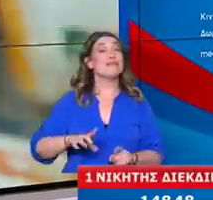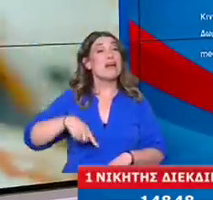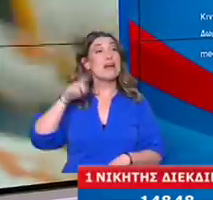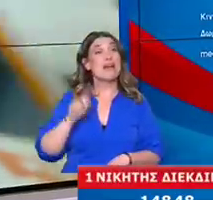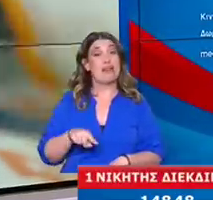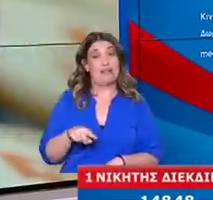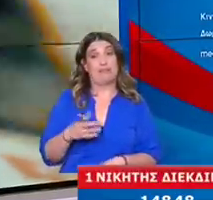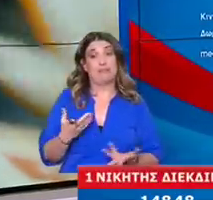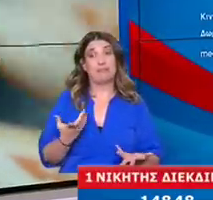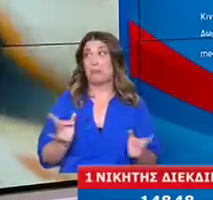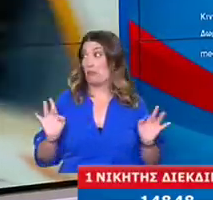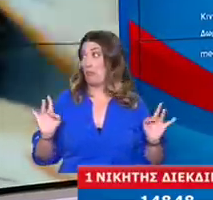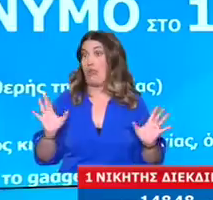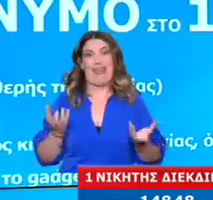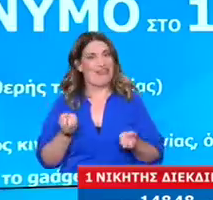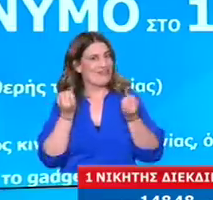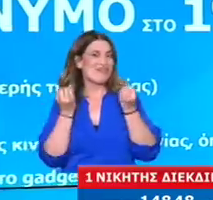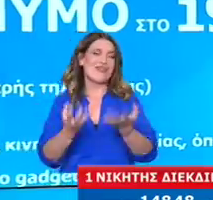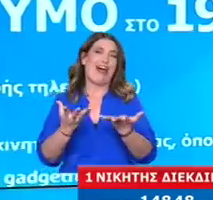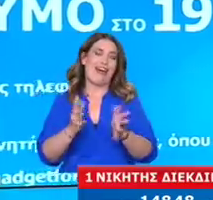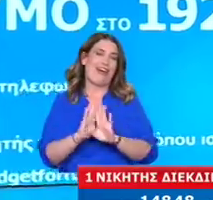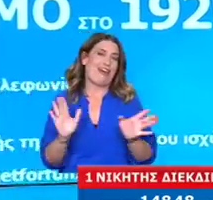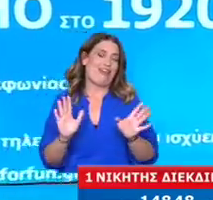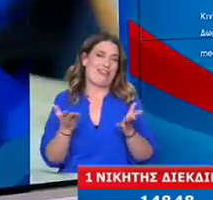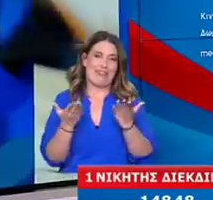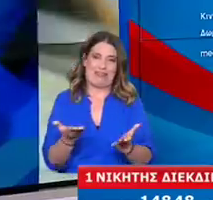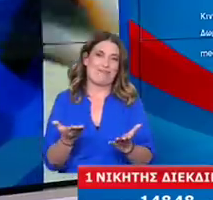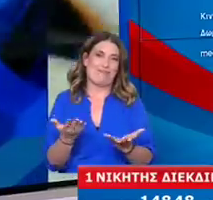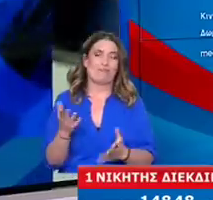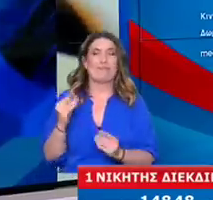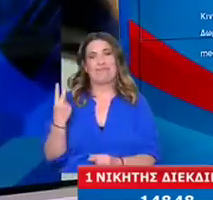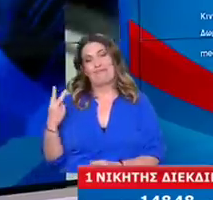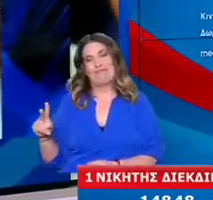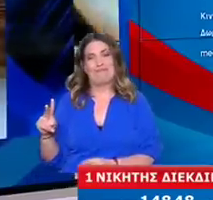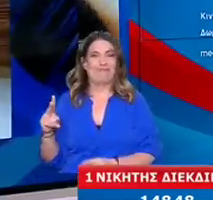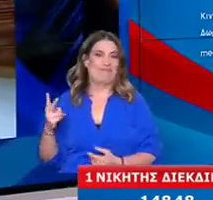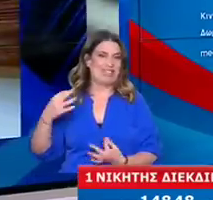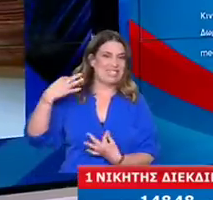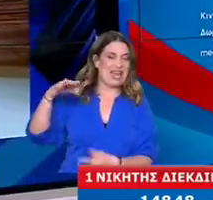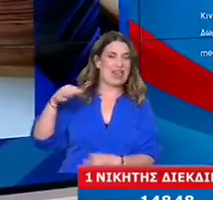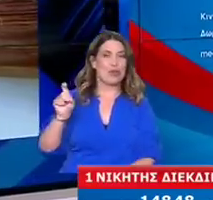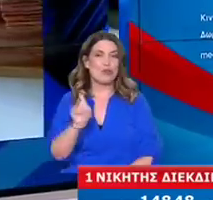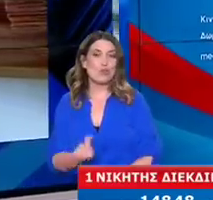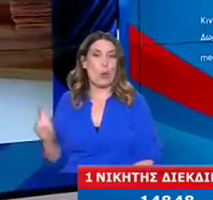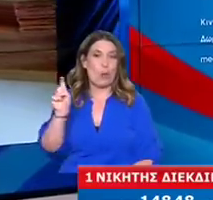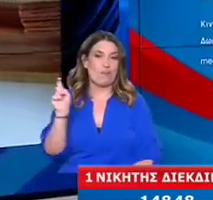κάνουμε σήμερα στις 6:20, γιατί το Shopflix σας έχει μια υπέροχη, υπερσύγχρονη, τελευταίο